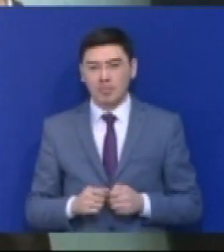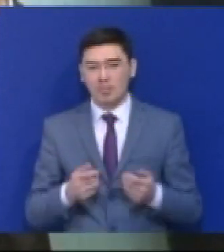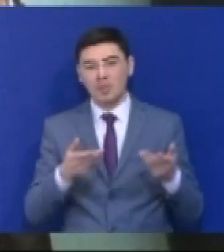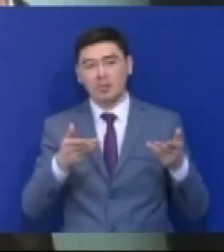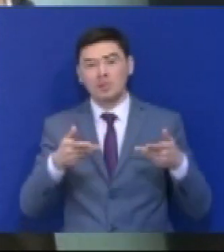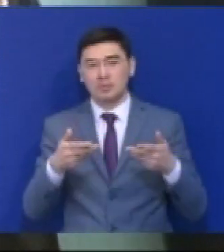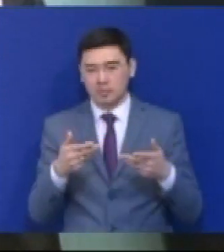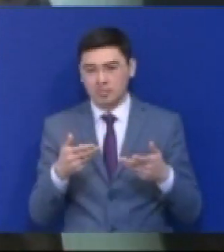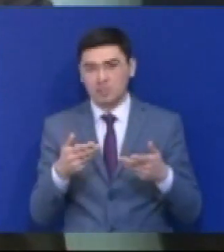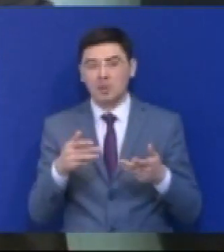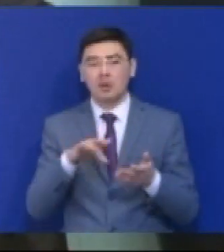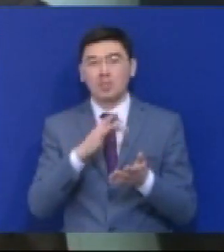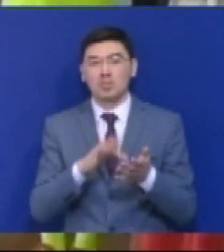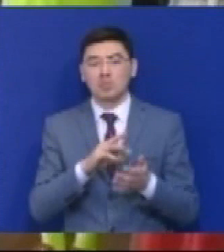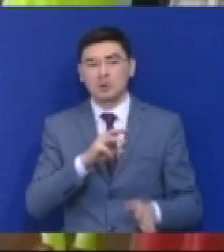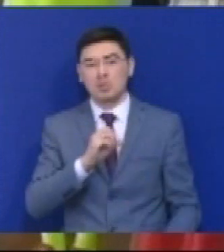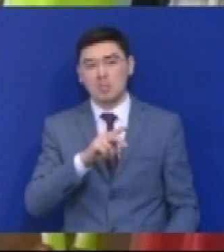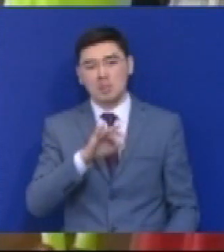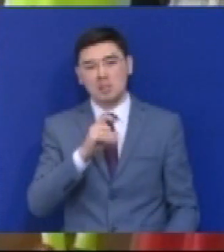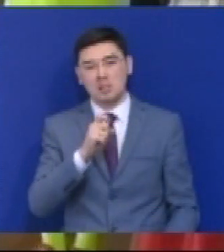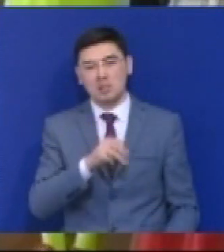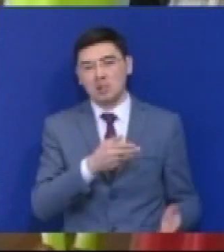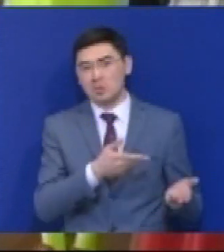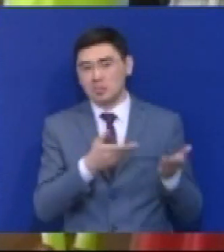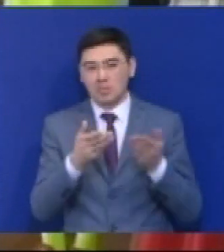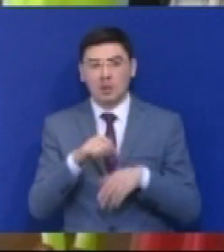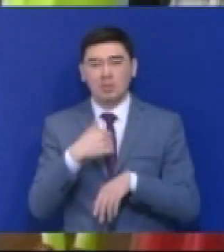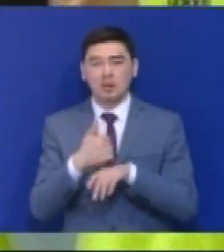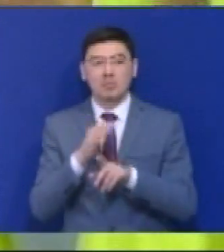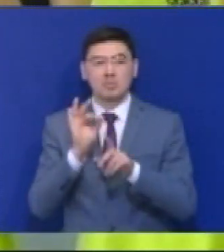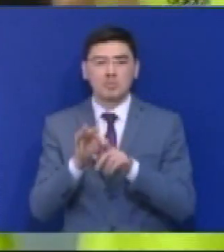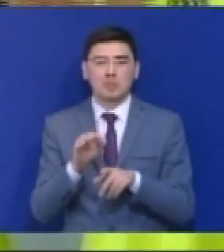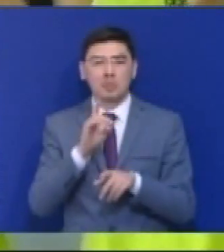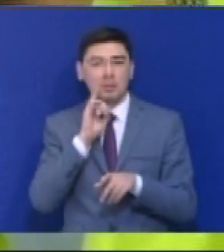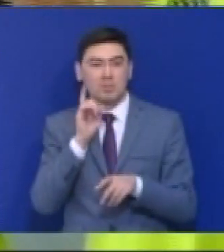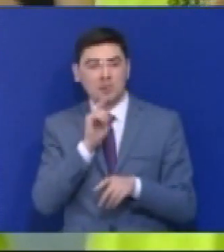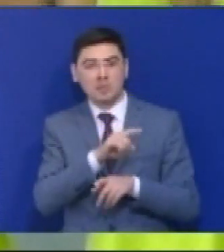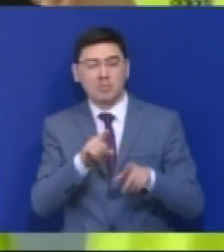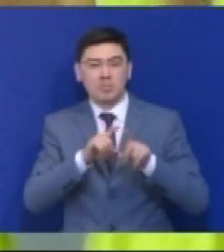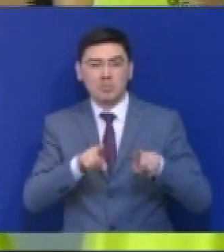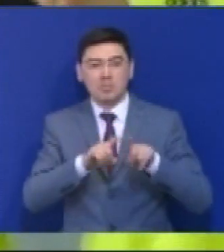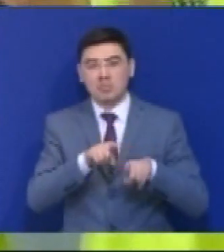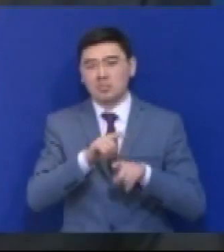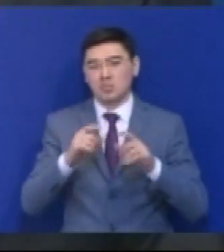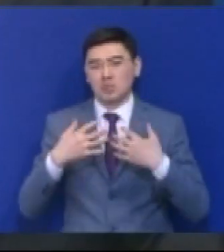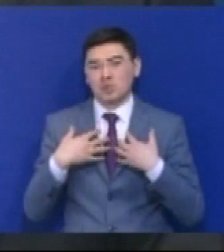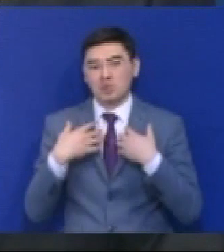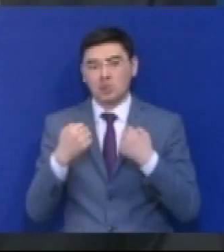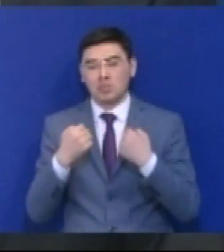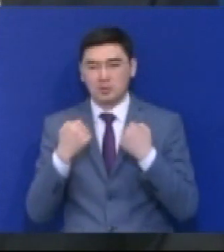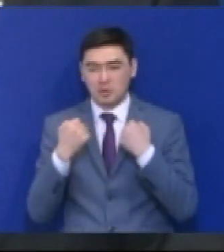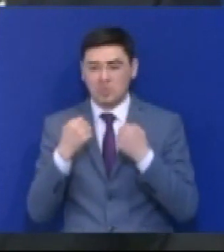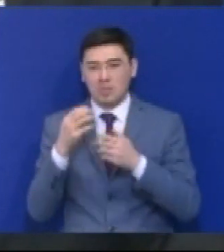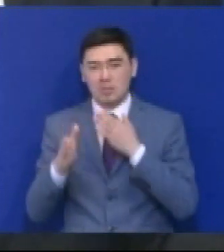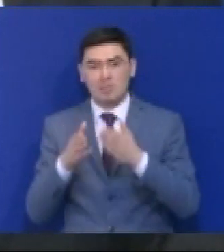были приглашены представители городского маслихата. Главная цель соревнований – пропаганда здорового образа жизни, говорят организаторы. Сборная команда